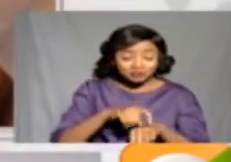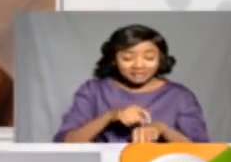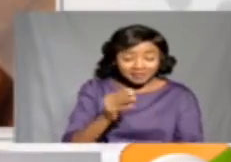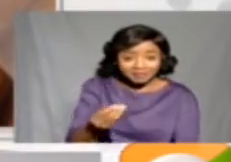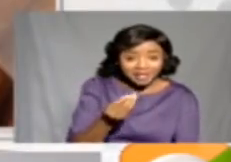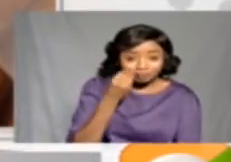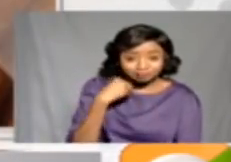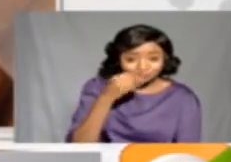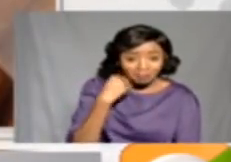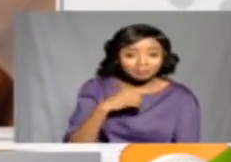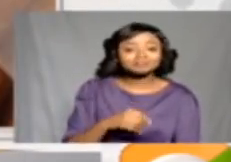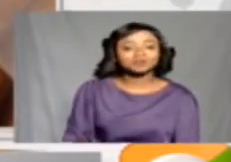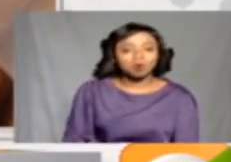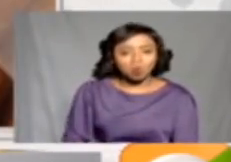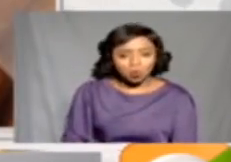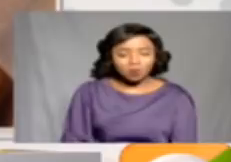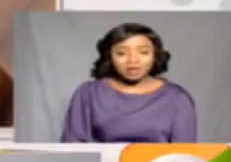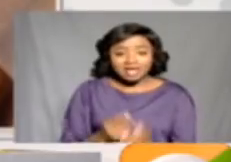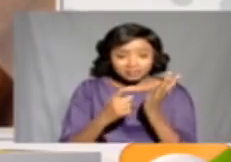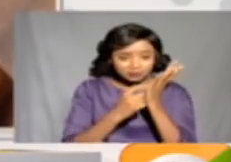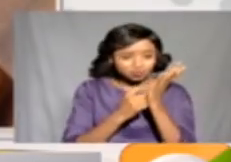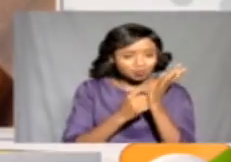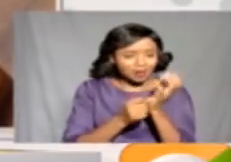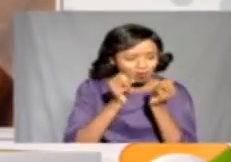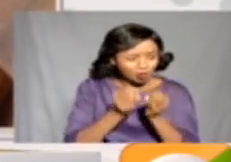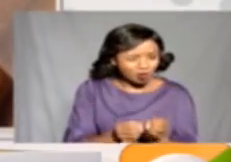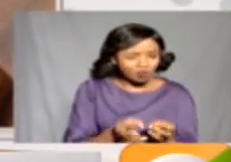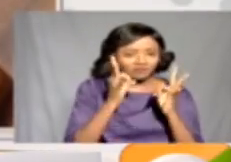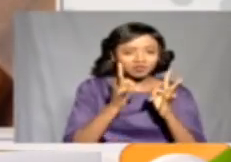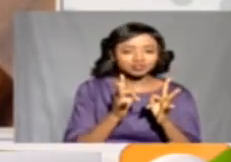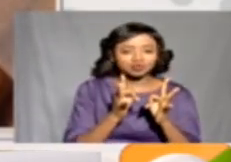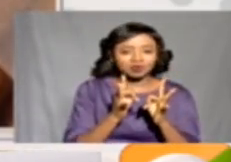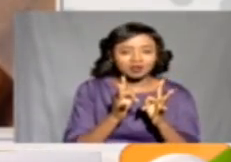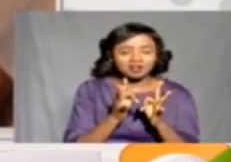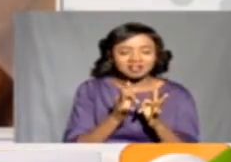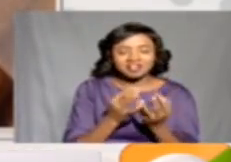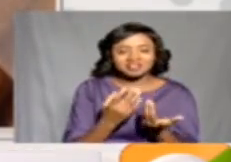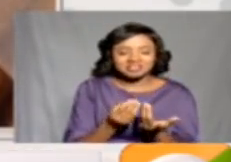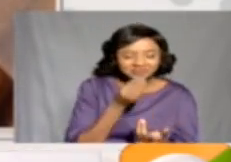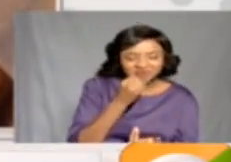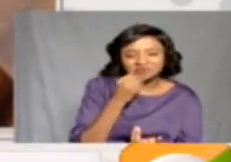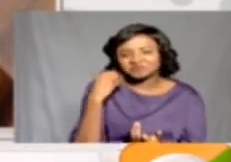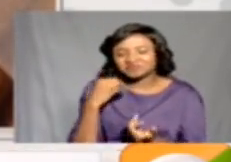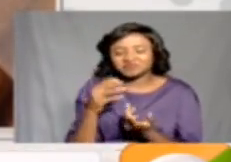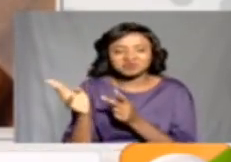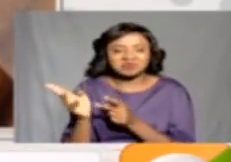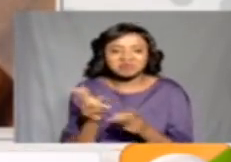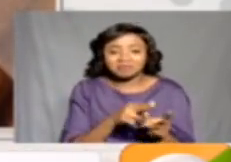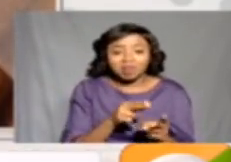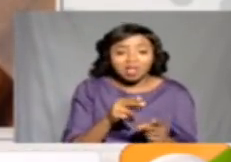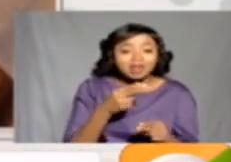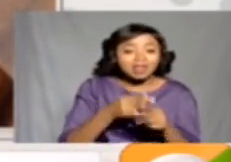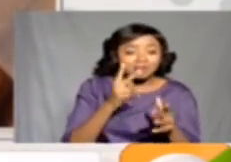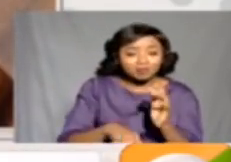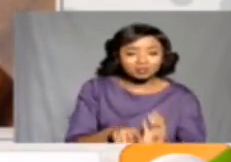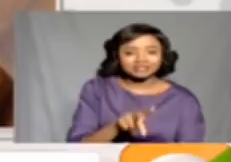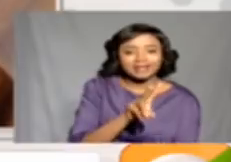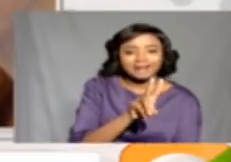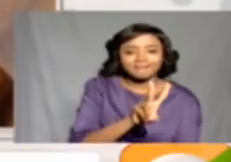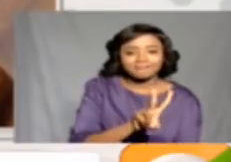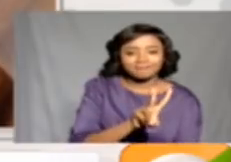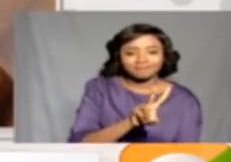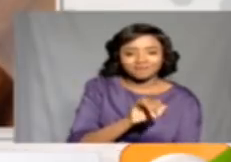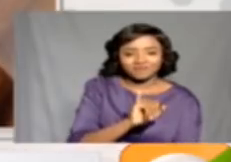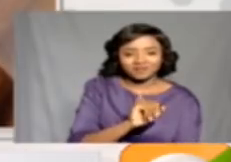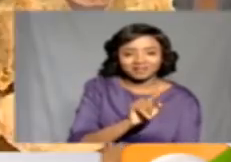nipatie kitafunio. Aha. Lakini kwa Kiswahili jumla ya vitu vya udoho vinavyoliwa snacks vinaitwa vitafunwa. Bitings.